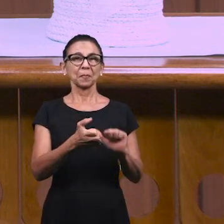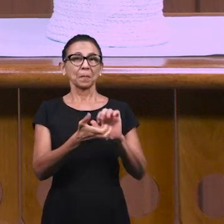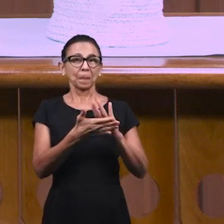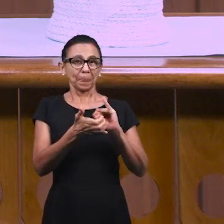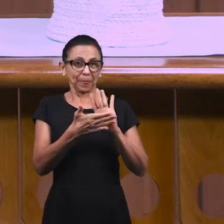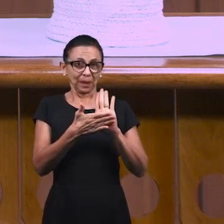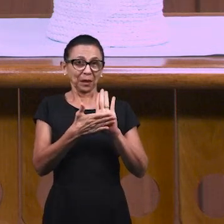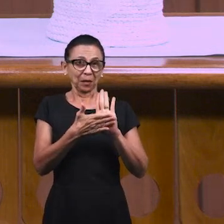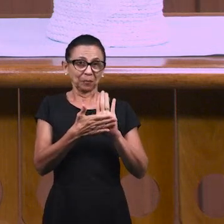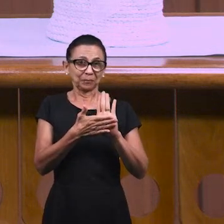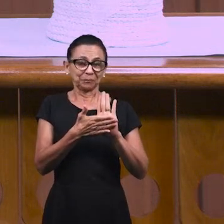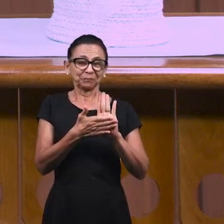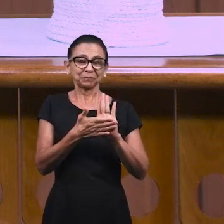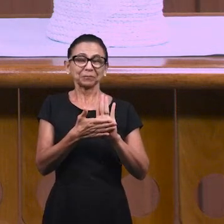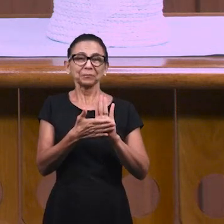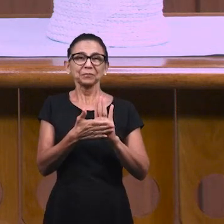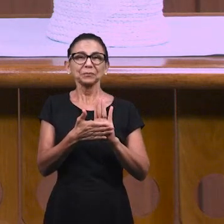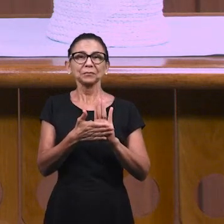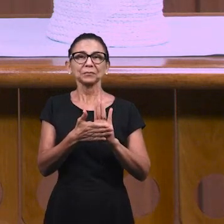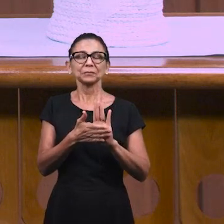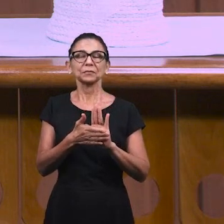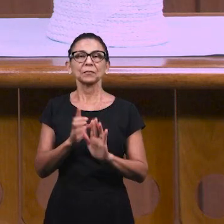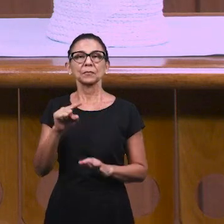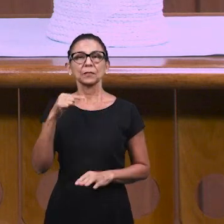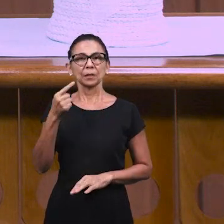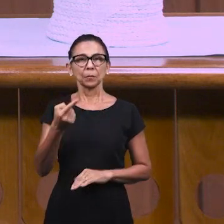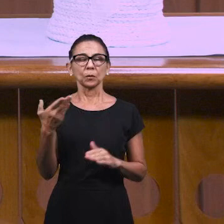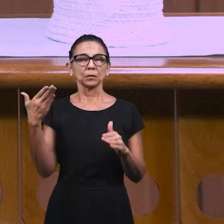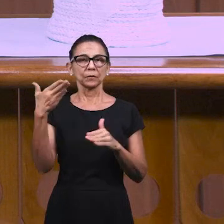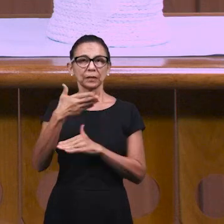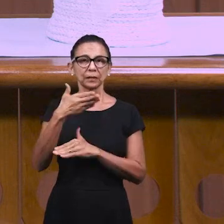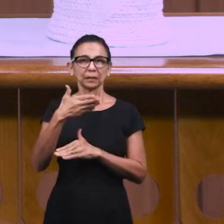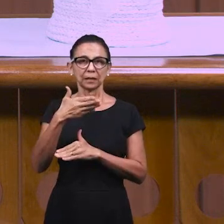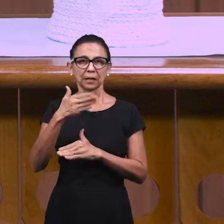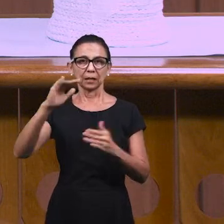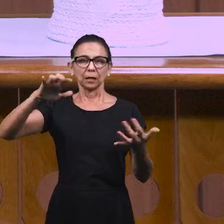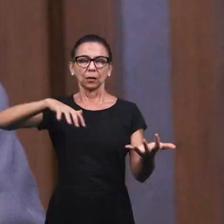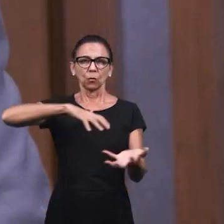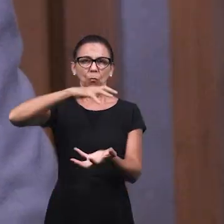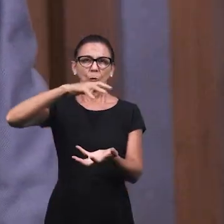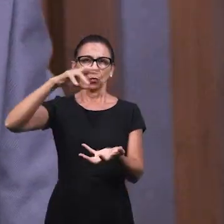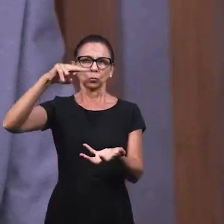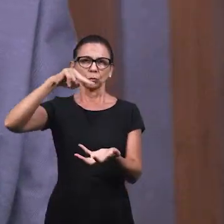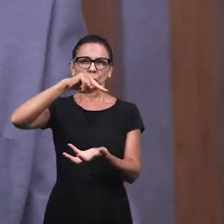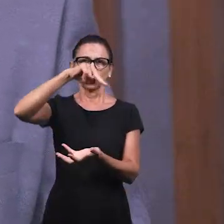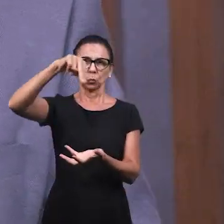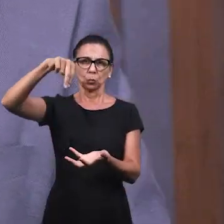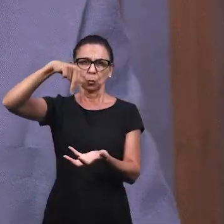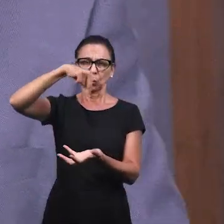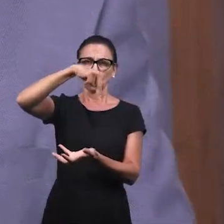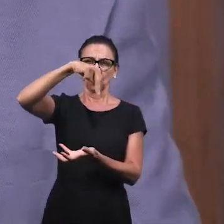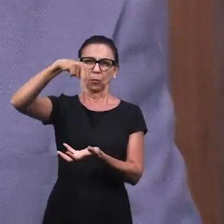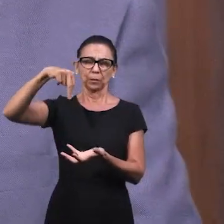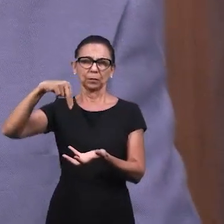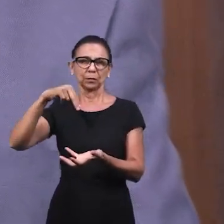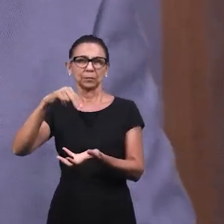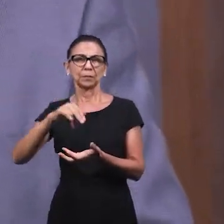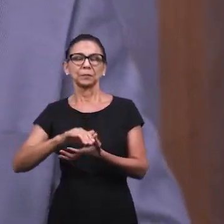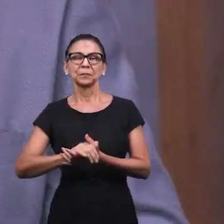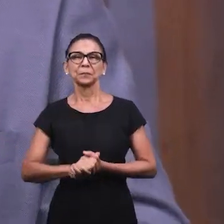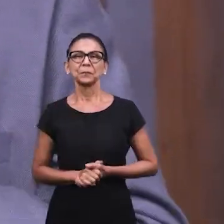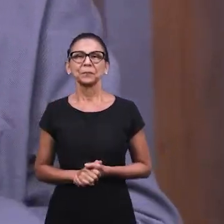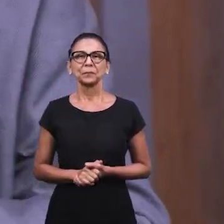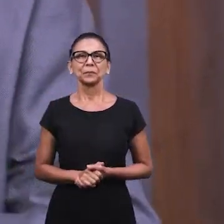allons chanter encore une louange aujourd'hui, maintenant. Et dans la séquence de la louange, nous allons entrer avec le générique plus long, le tour du monde. Et